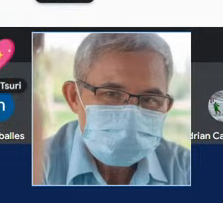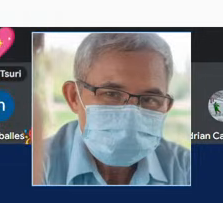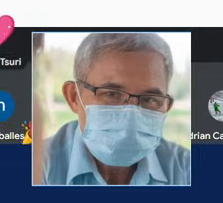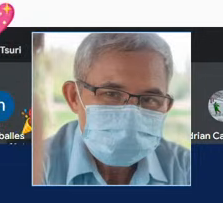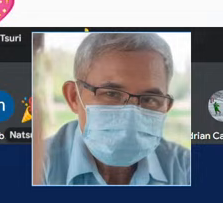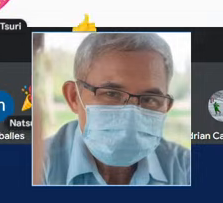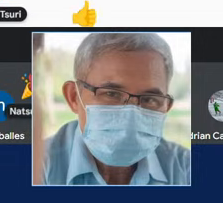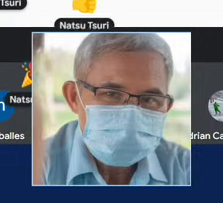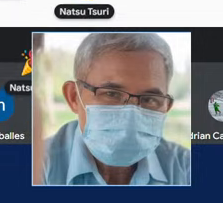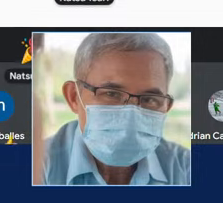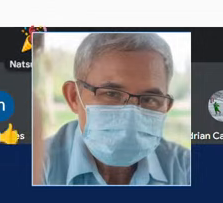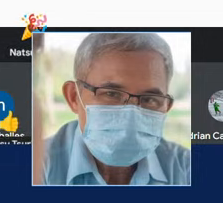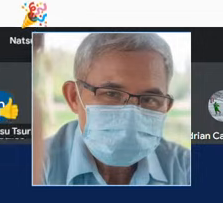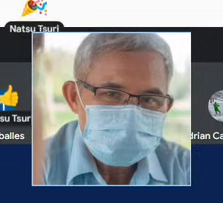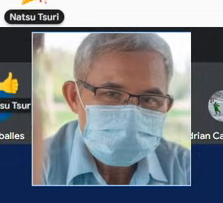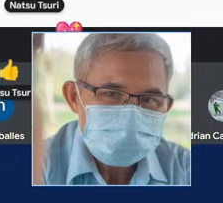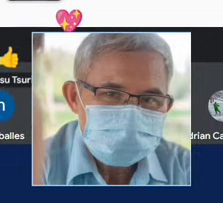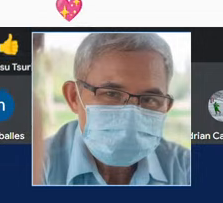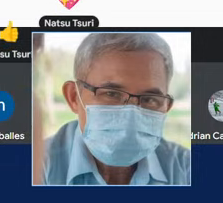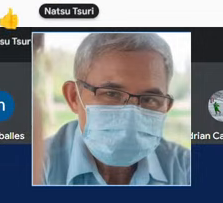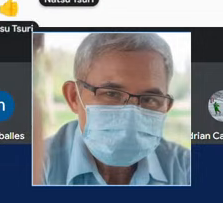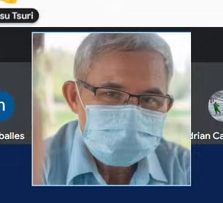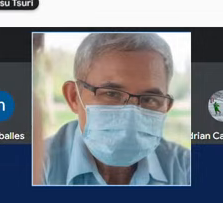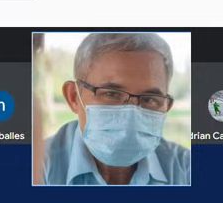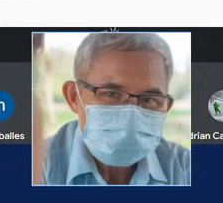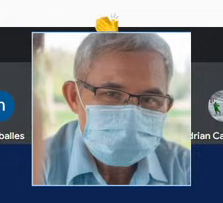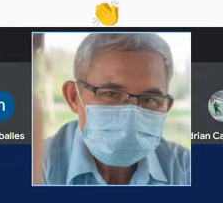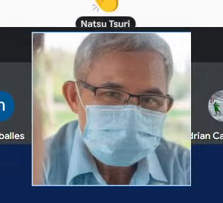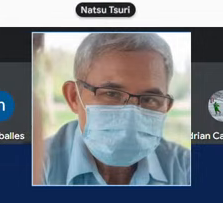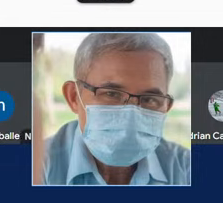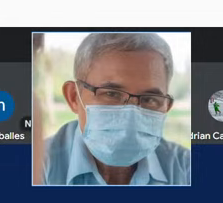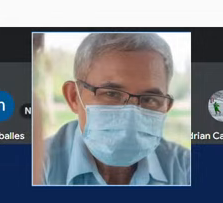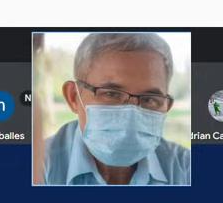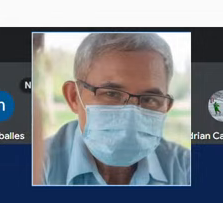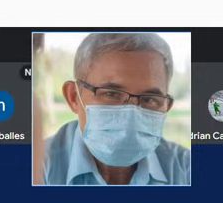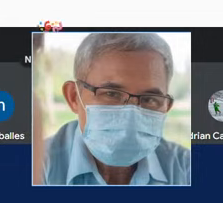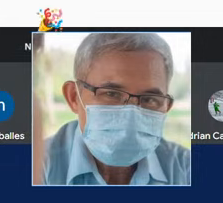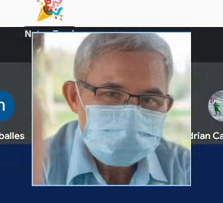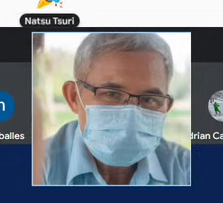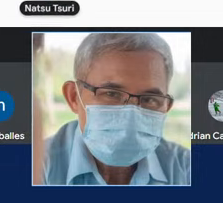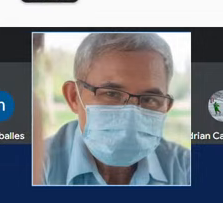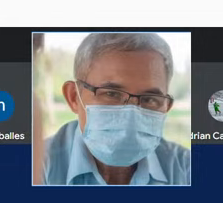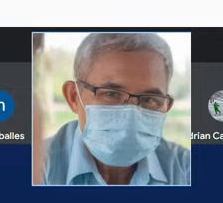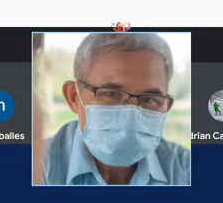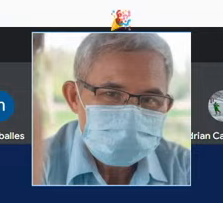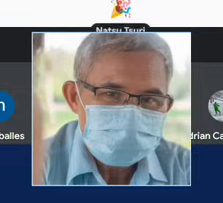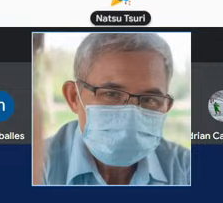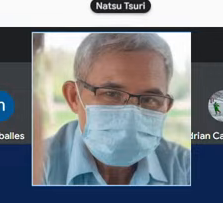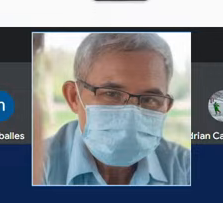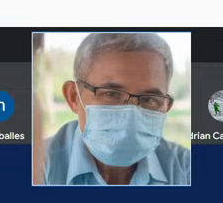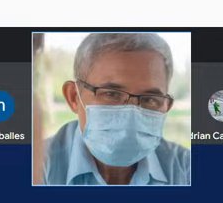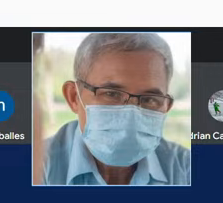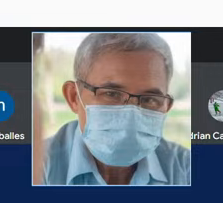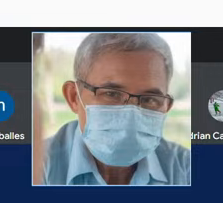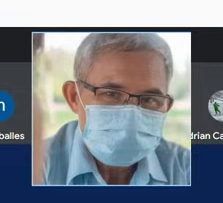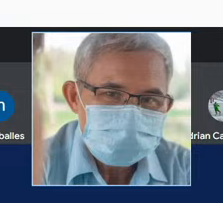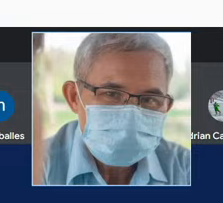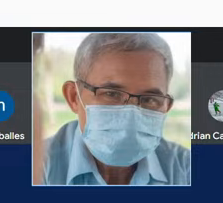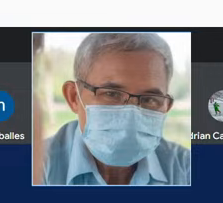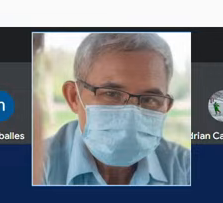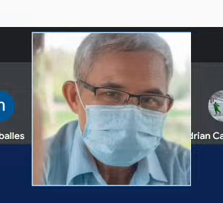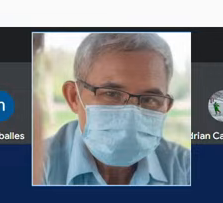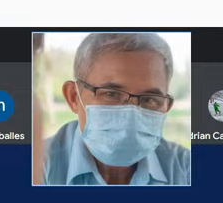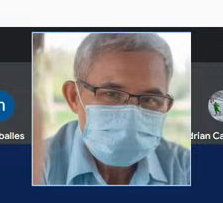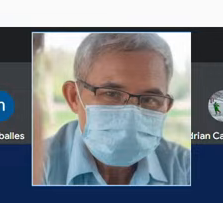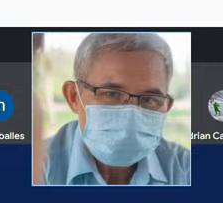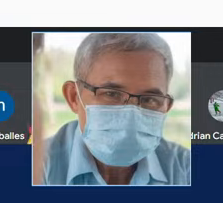Ayun. Magsasalita po, Adrian, welcome po sa podcast. Baka gusto mong mag-share